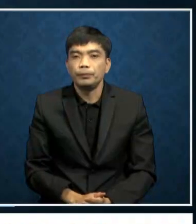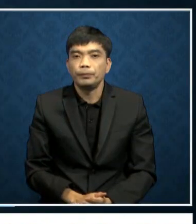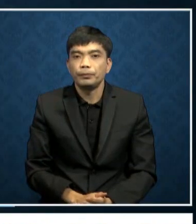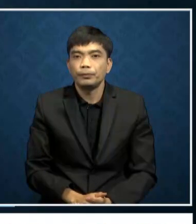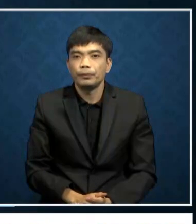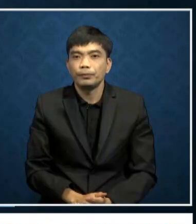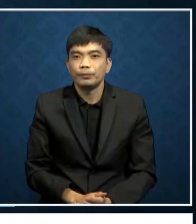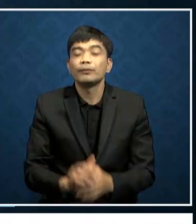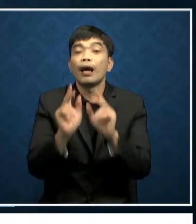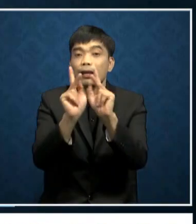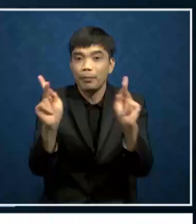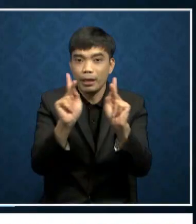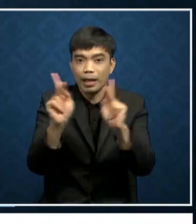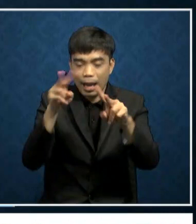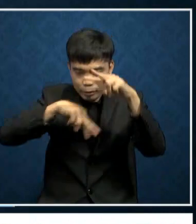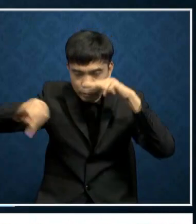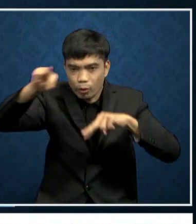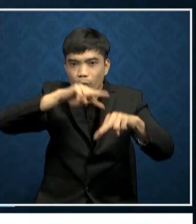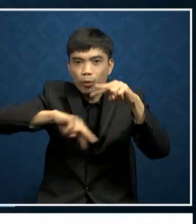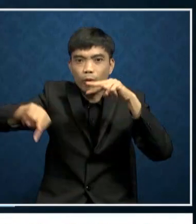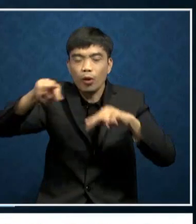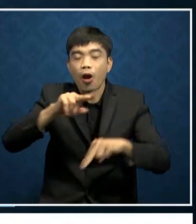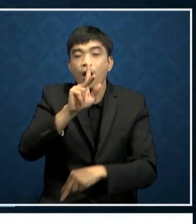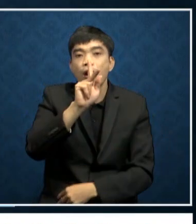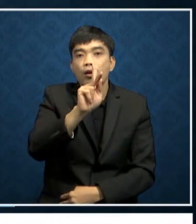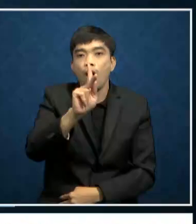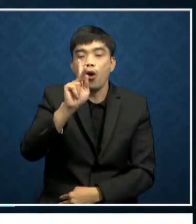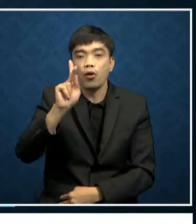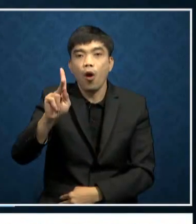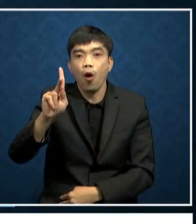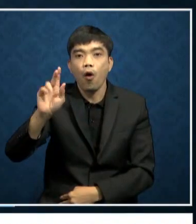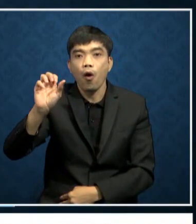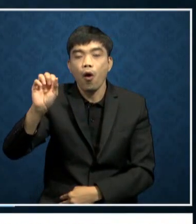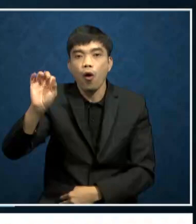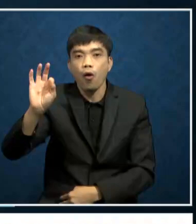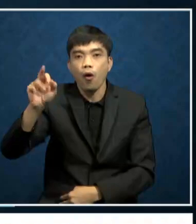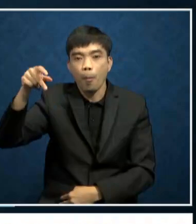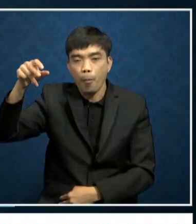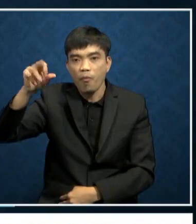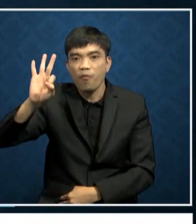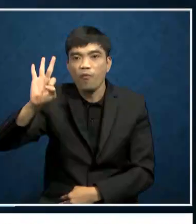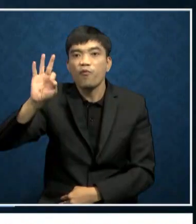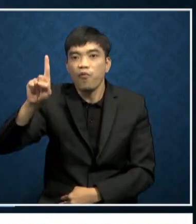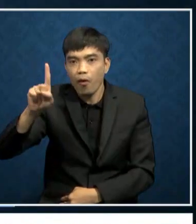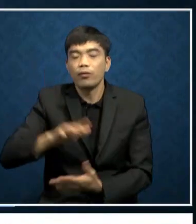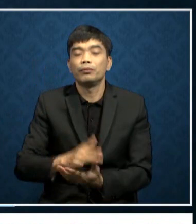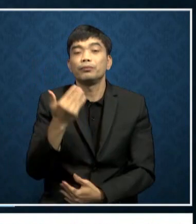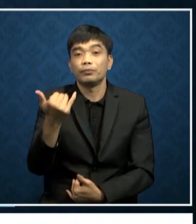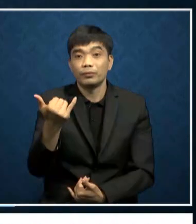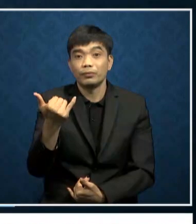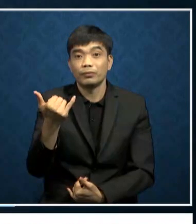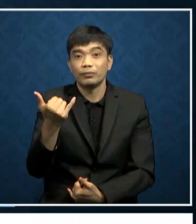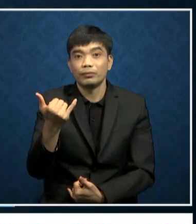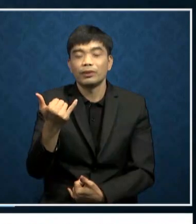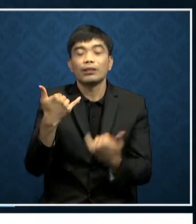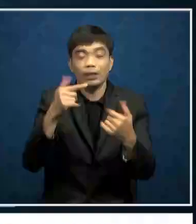คณะกรรมการกำกับกิจการพลังงานนะครับซึ่งต่อไปจะใช้คำว่ากกพนะครับควรเร่งผลักดันการดำเนินการโครงการต่างๆให้บรรลุ